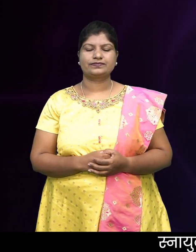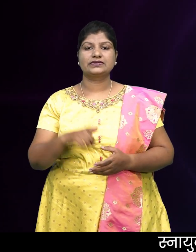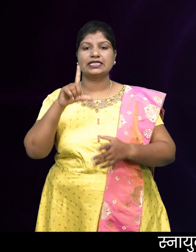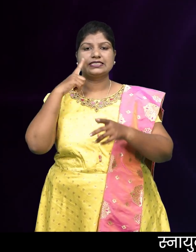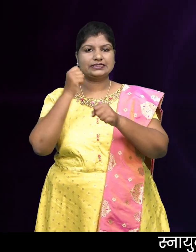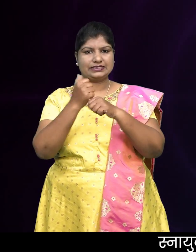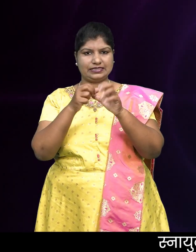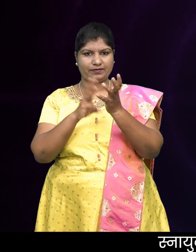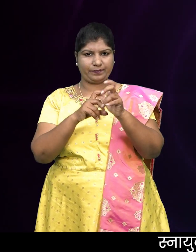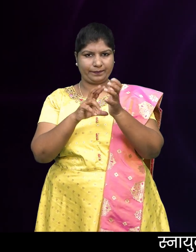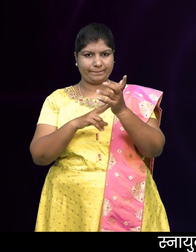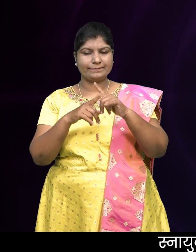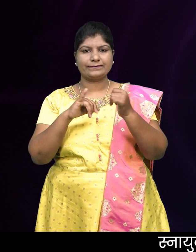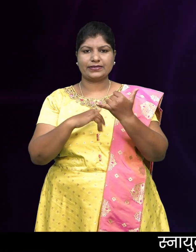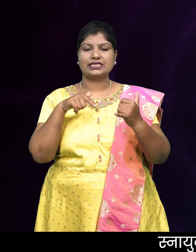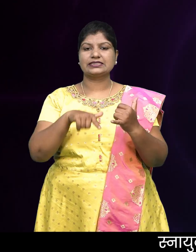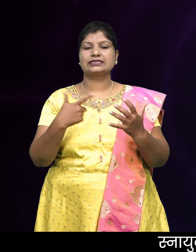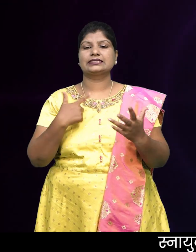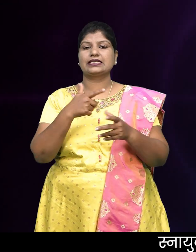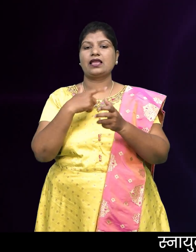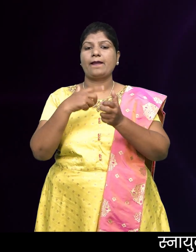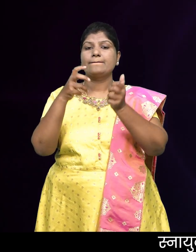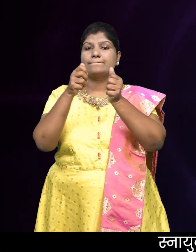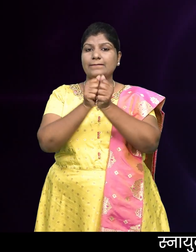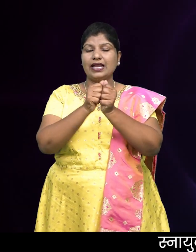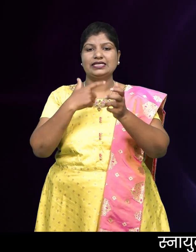स्नायु भंगन हड्डियों को एक साथ बांधते हैं।